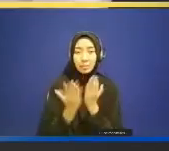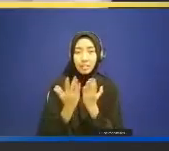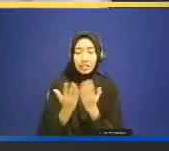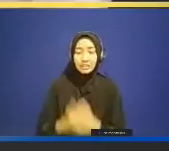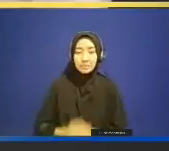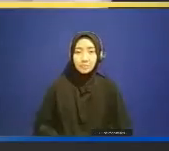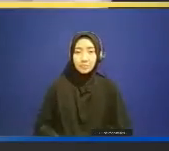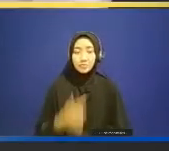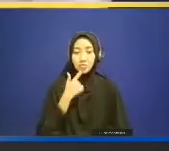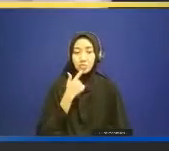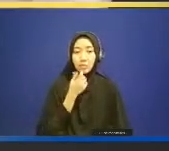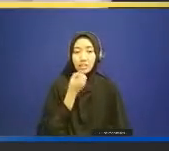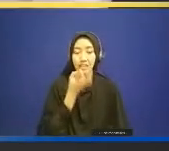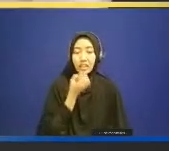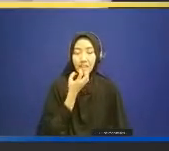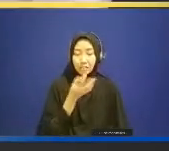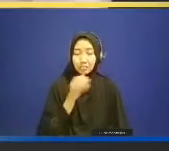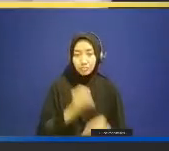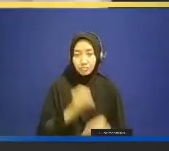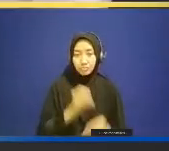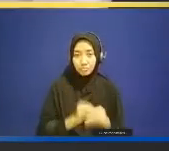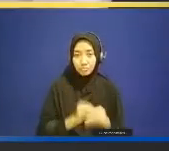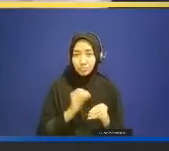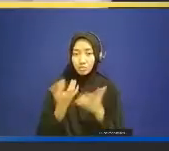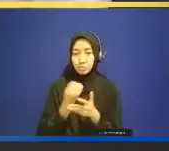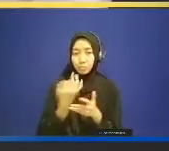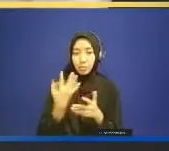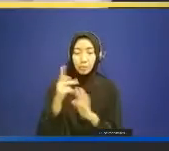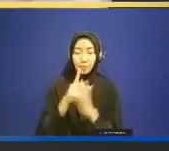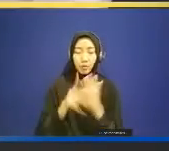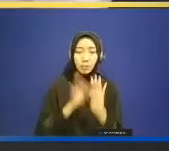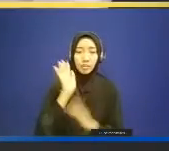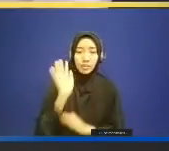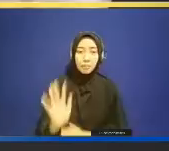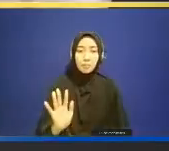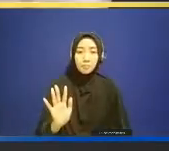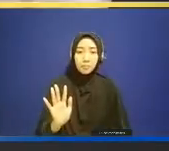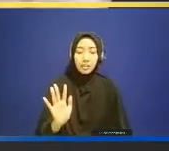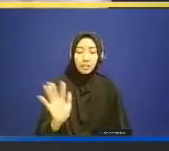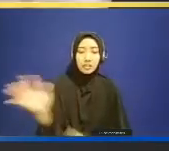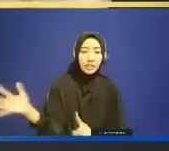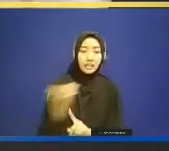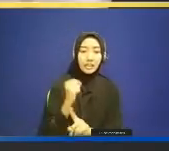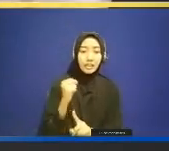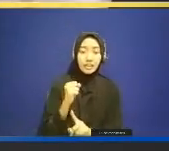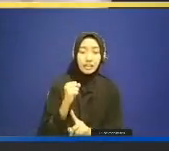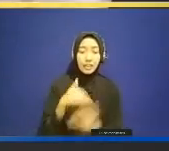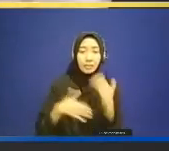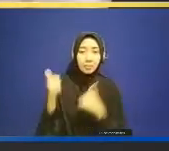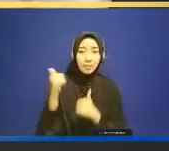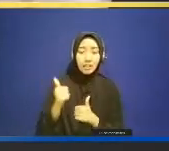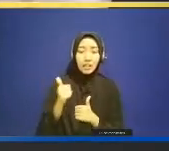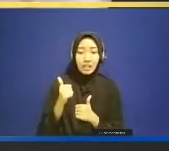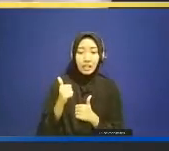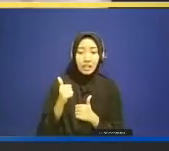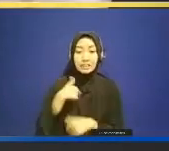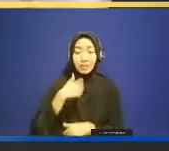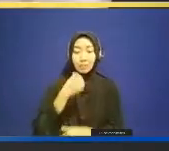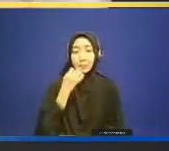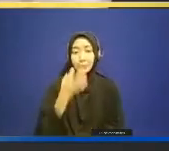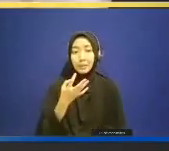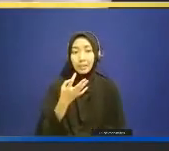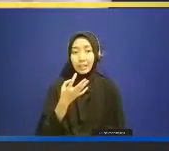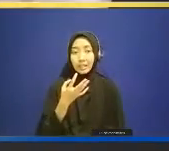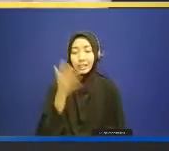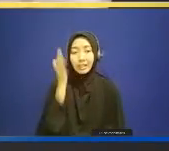ini hanya sekedar saran aja supaya mungkin Berapa program kedepan itu bisa targeting Nya jadi lebih baik tapi saya juga atau mengatakan